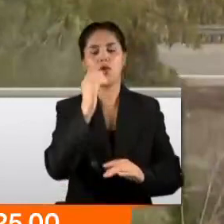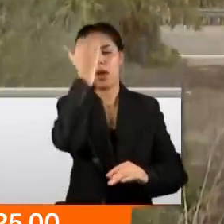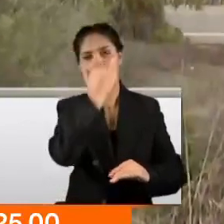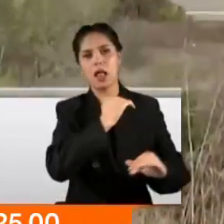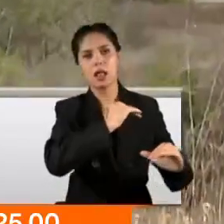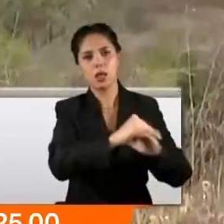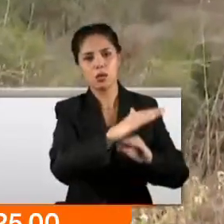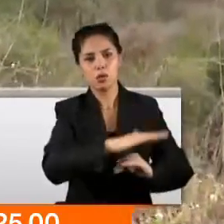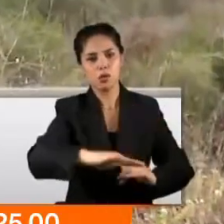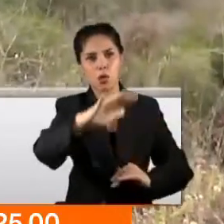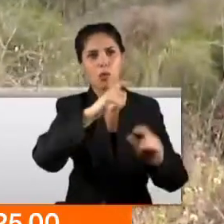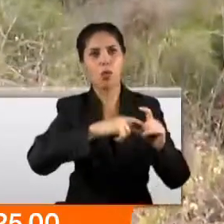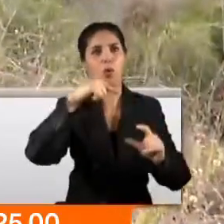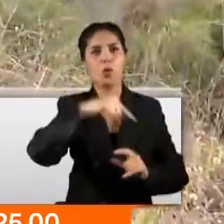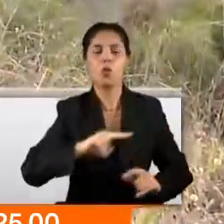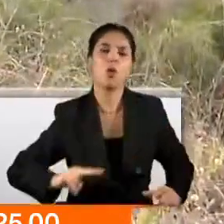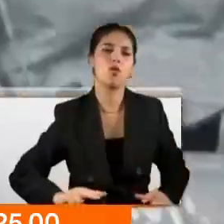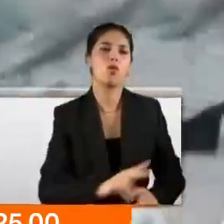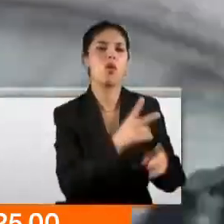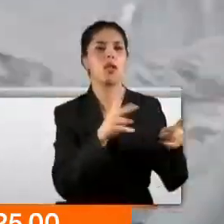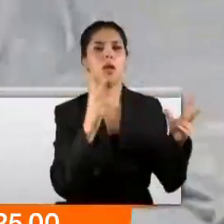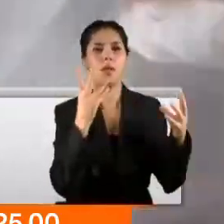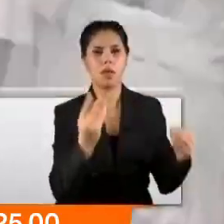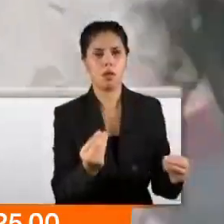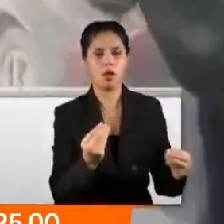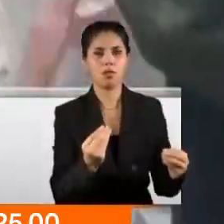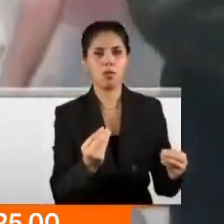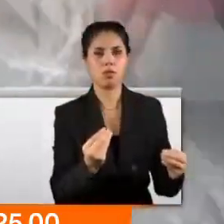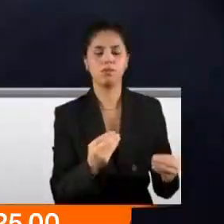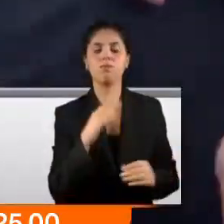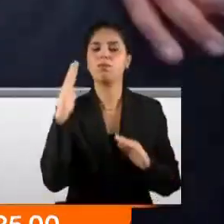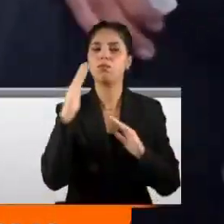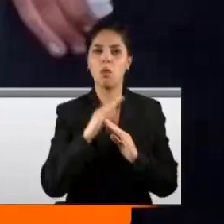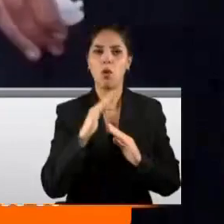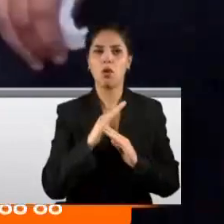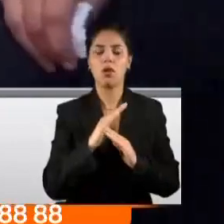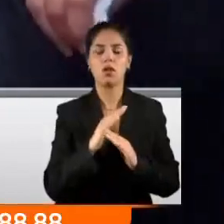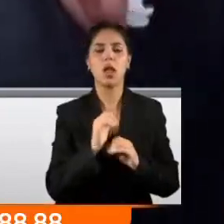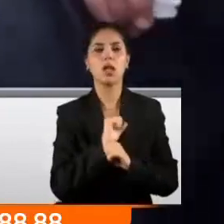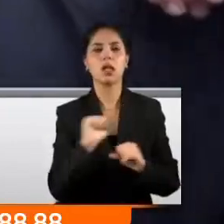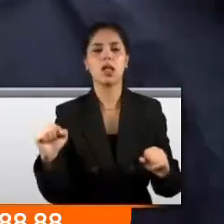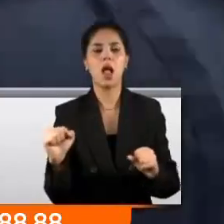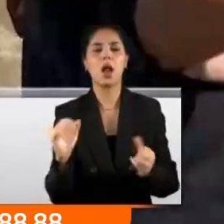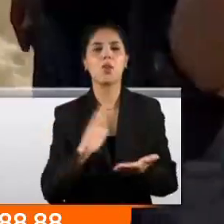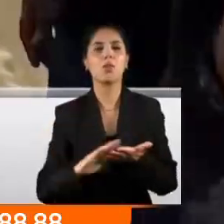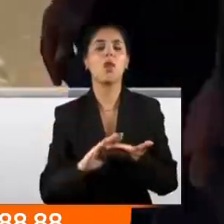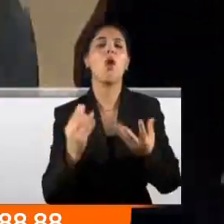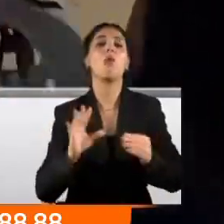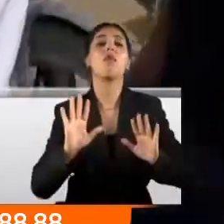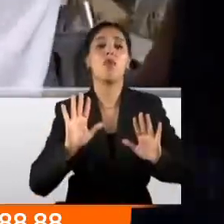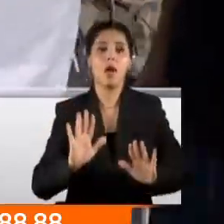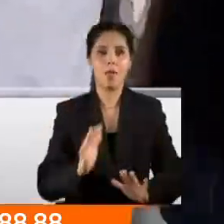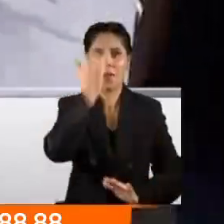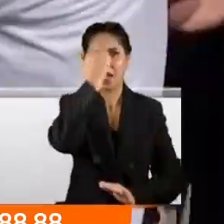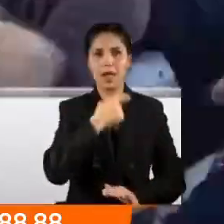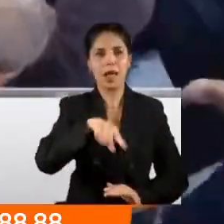yoldan Gazze'nin güneyine doğru ilerleyebilecek. Katliamlara verilecek ara büyük yaraları kapatmayacak elbet. Gazze'liler için